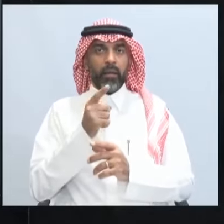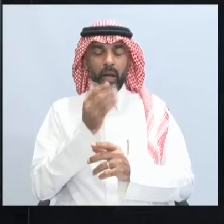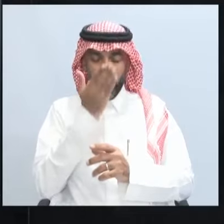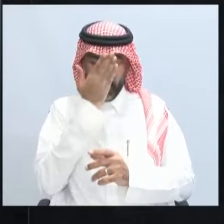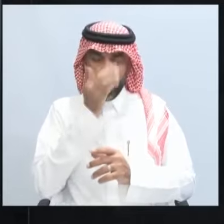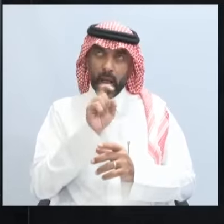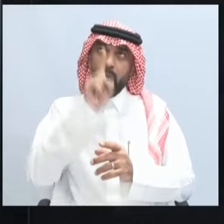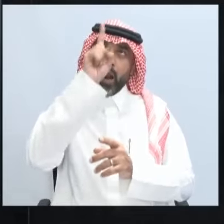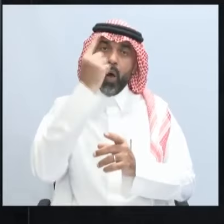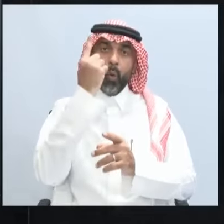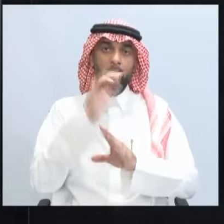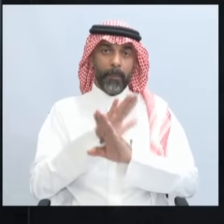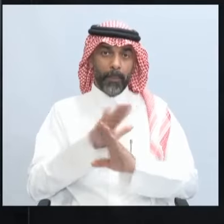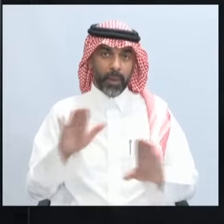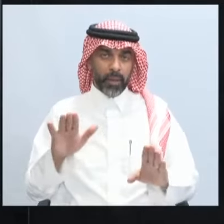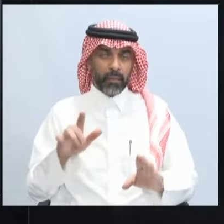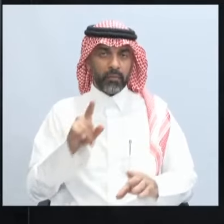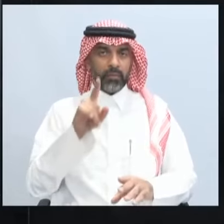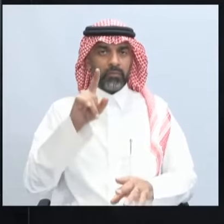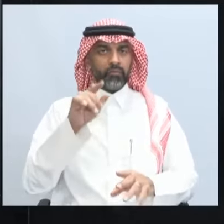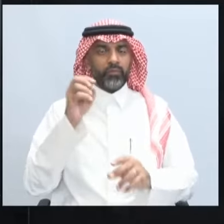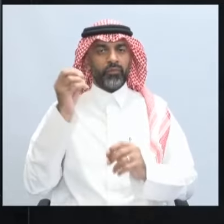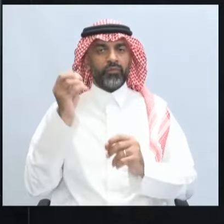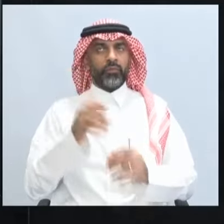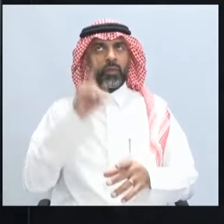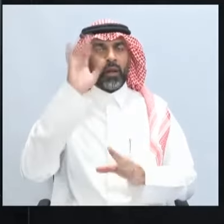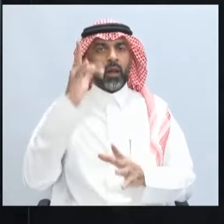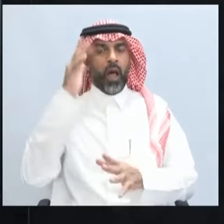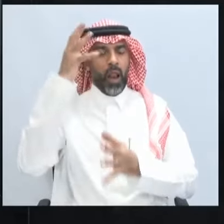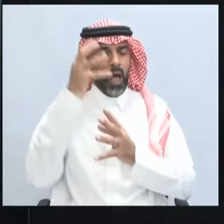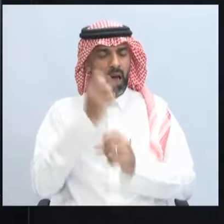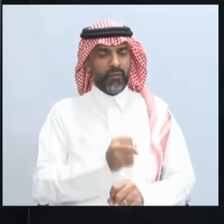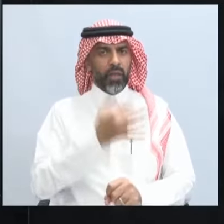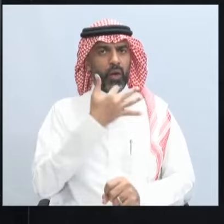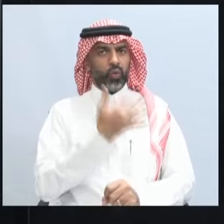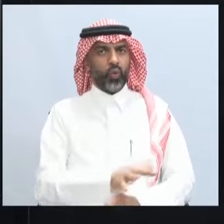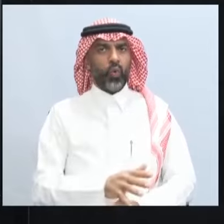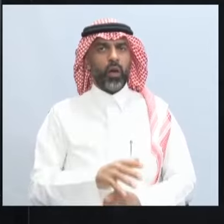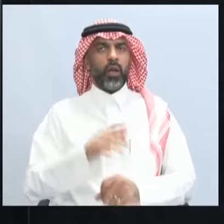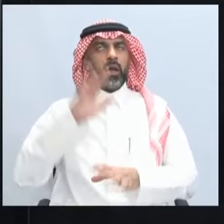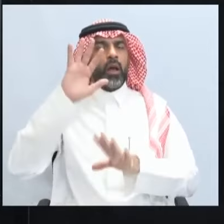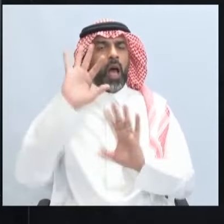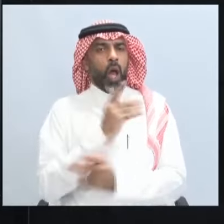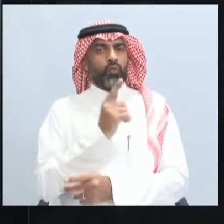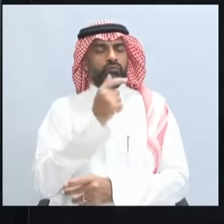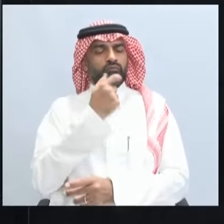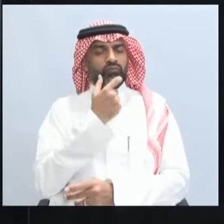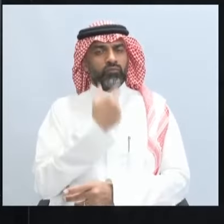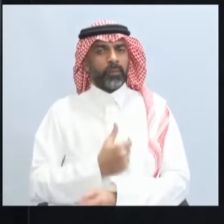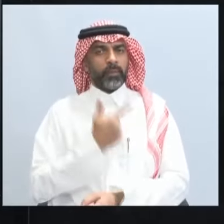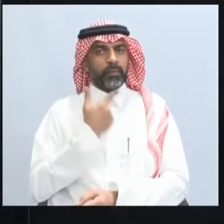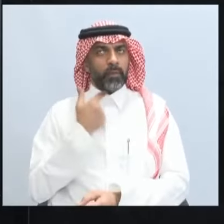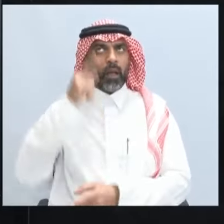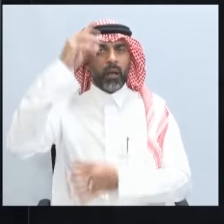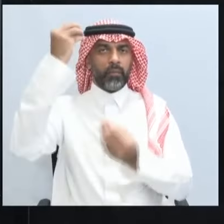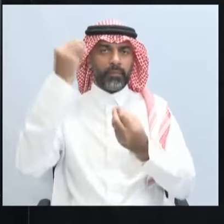جل وعلا فهذه هذه النتائج هي من نتائج تطبيق التوحيد على الفرد المسلم بعد